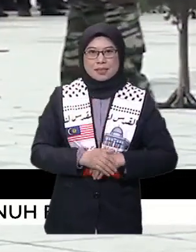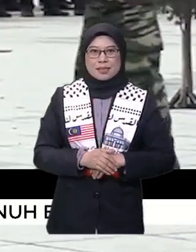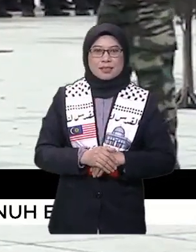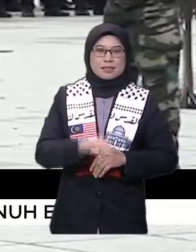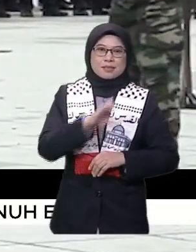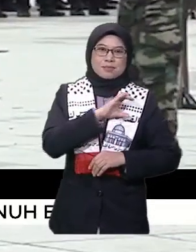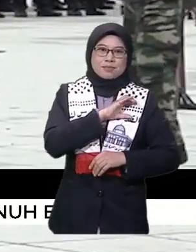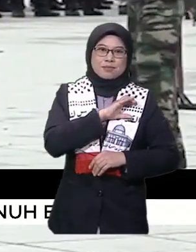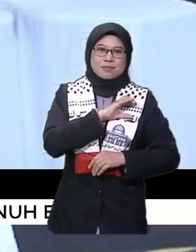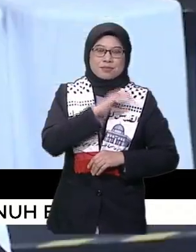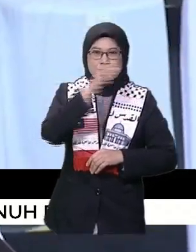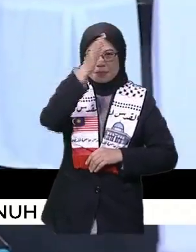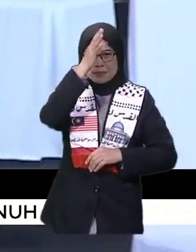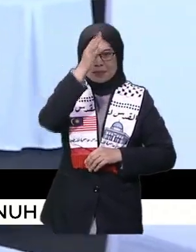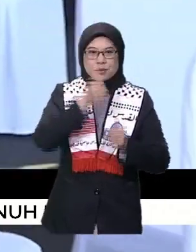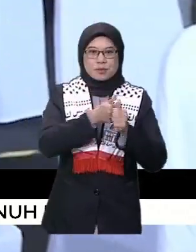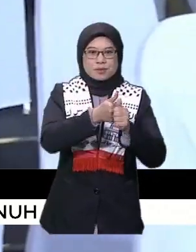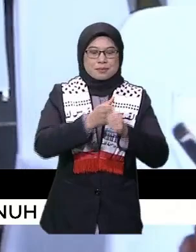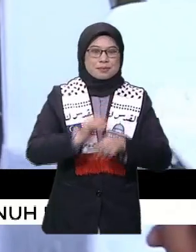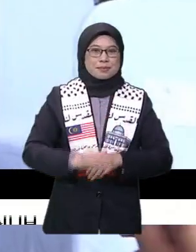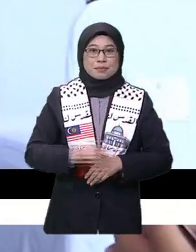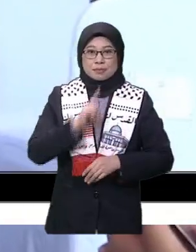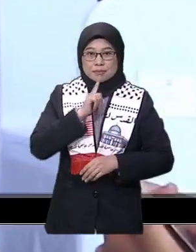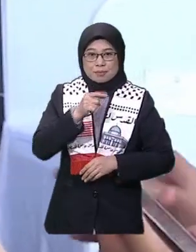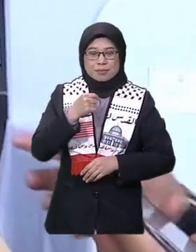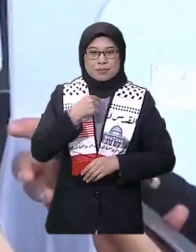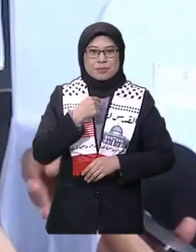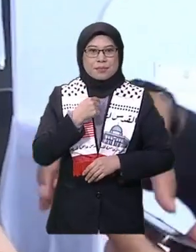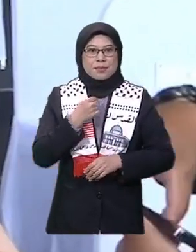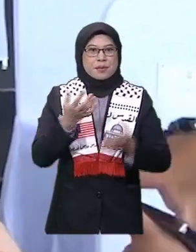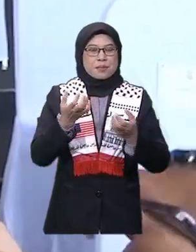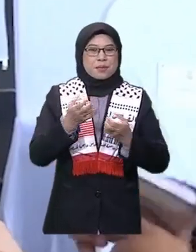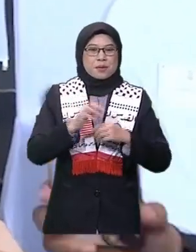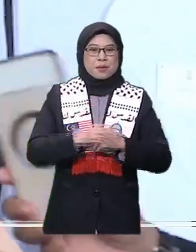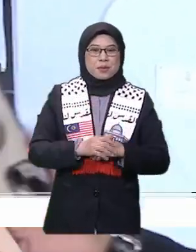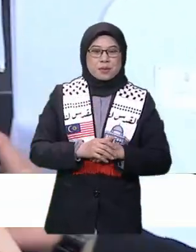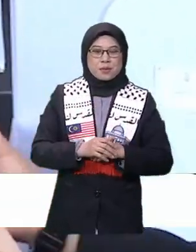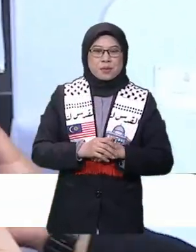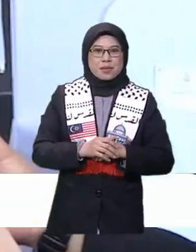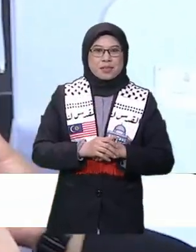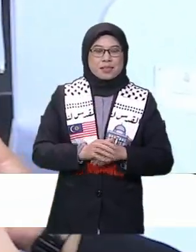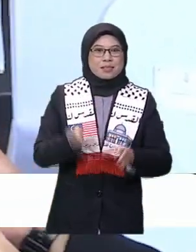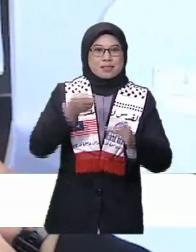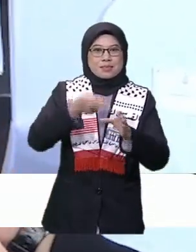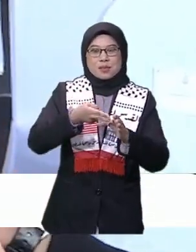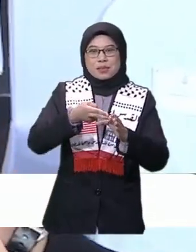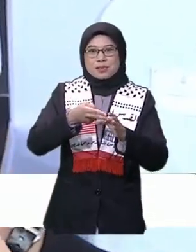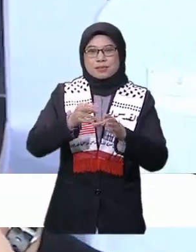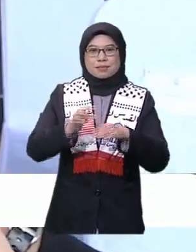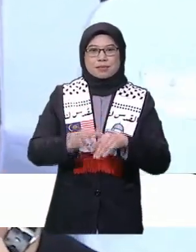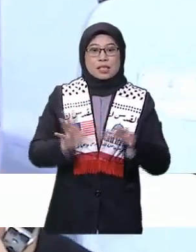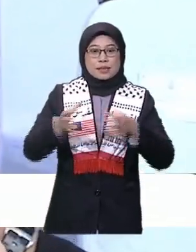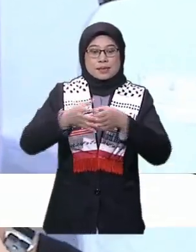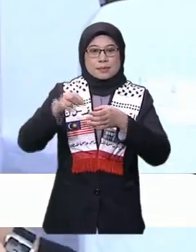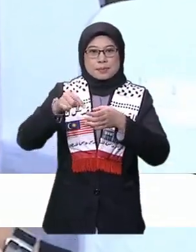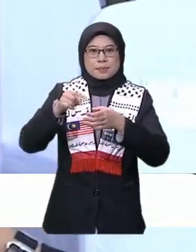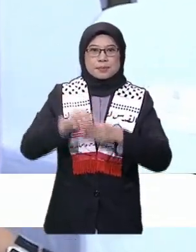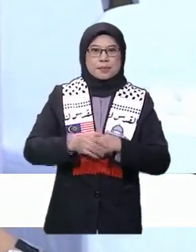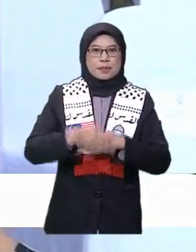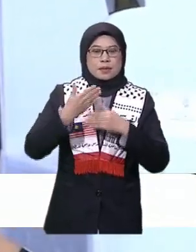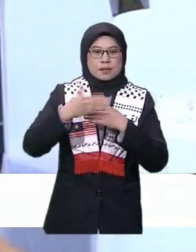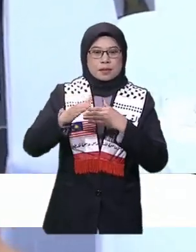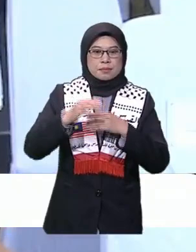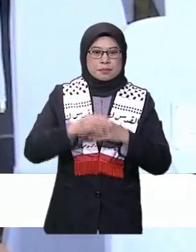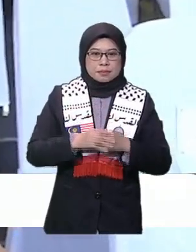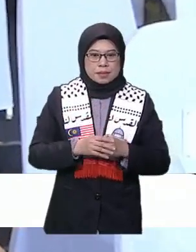anggota polis. Actually, I wanted to join in the force, police force, before, after form